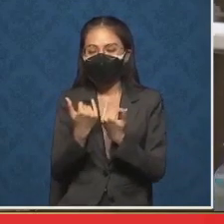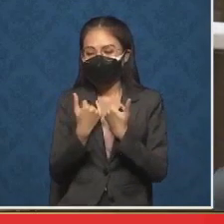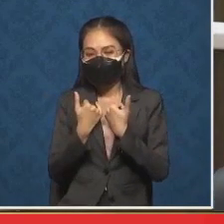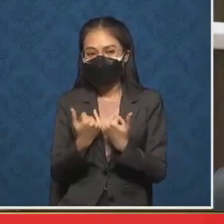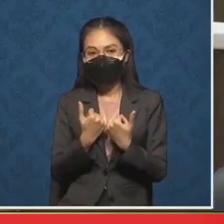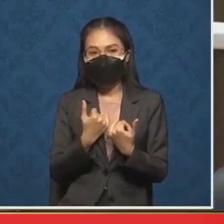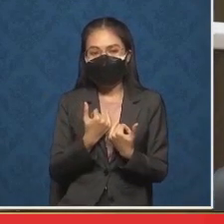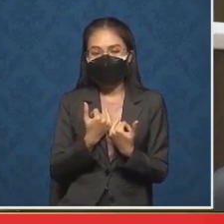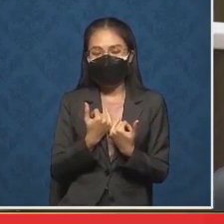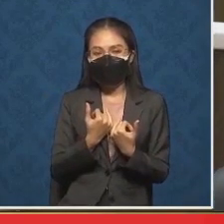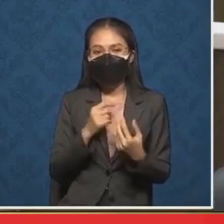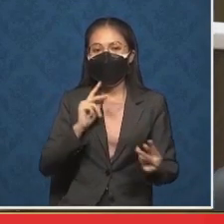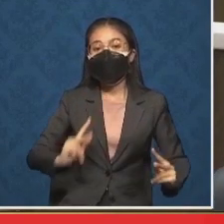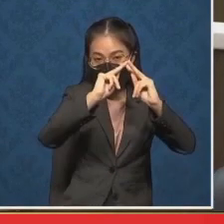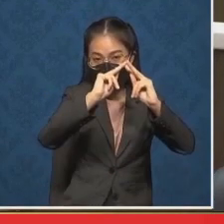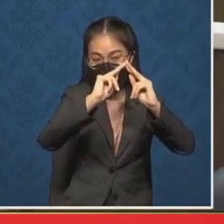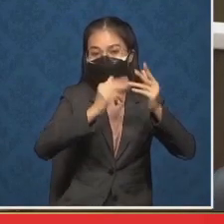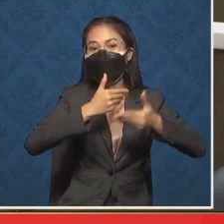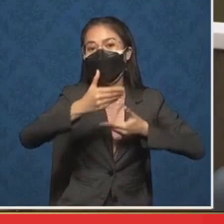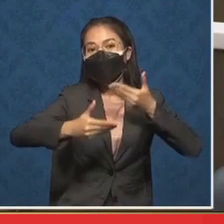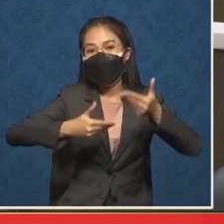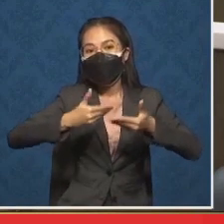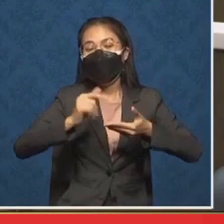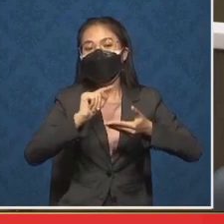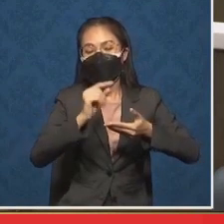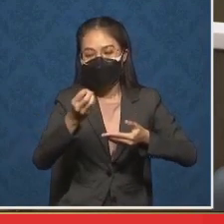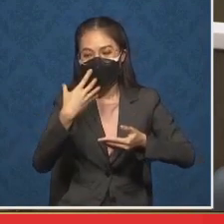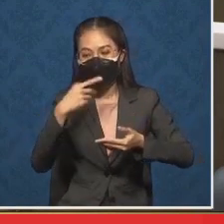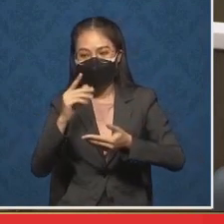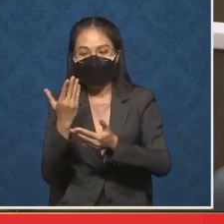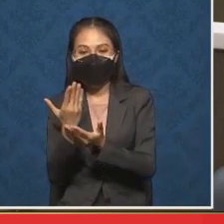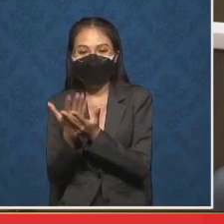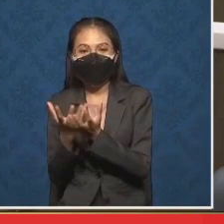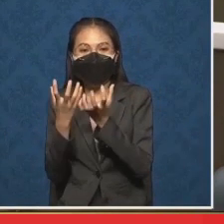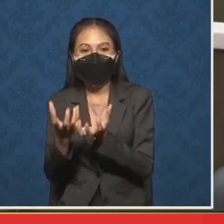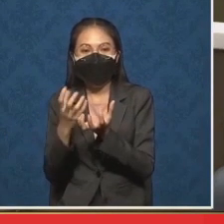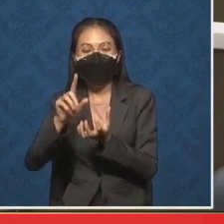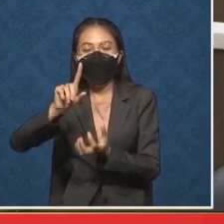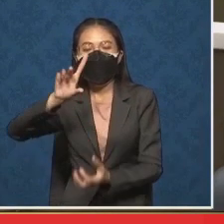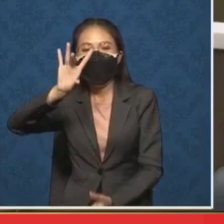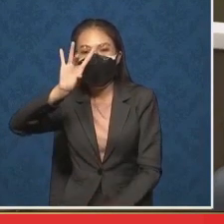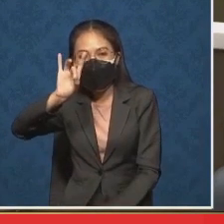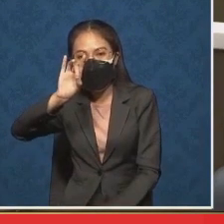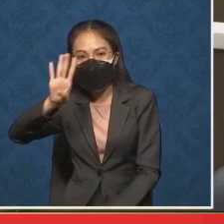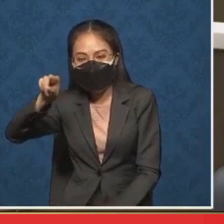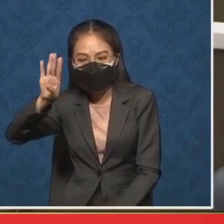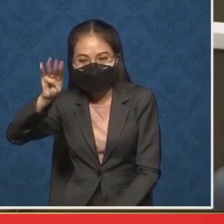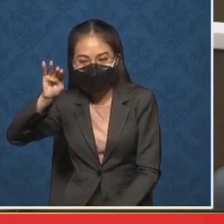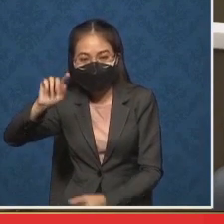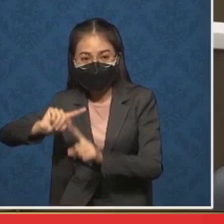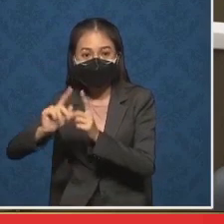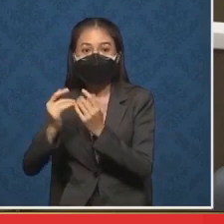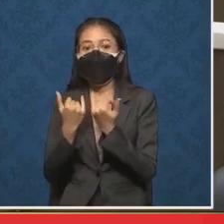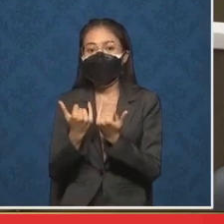ที่กระทรวงพาณิชย์แจ้งไว้ว่า8.40 บาทแต่วันเนี้ยพี่น้องประชาชนเริ่มขายเนี่ยขายได้